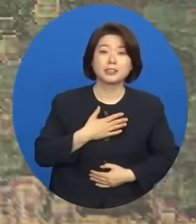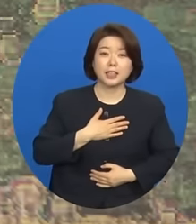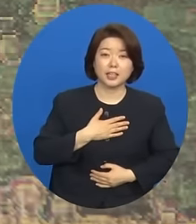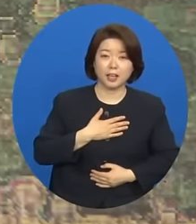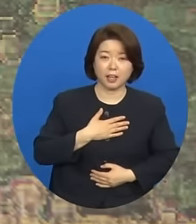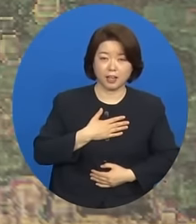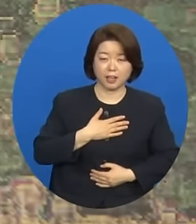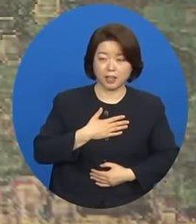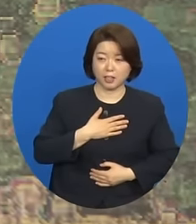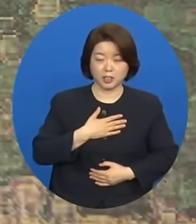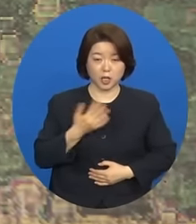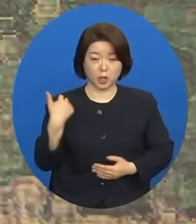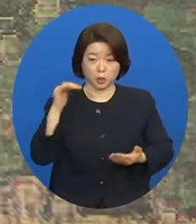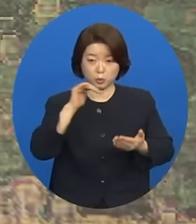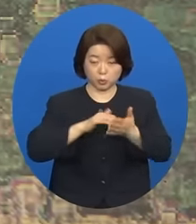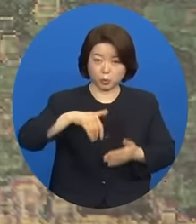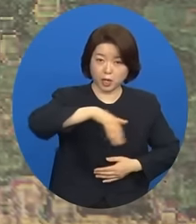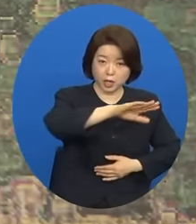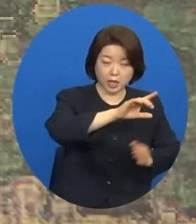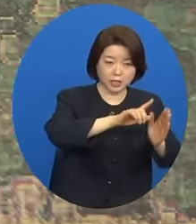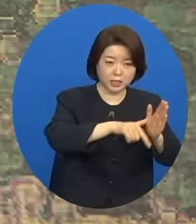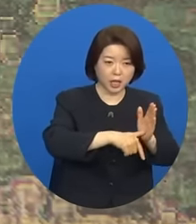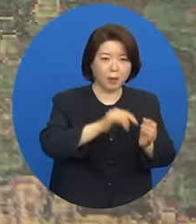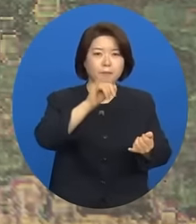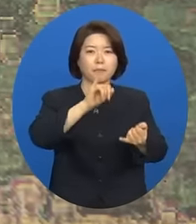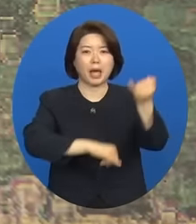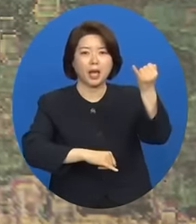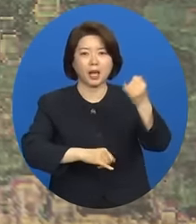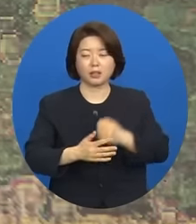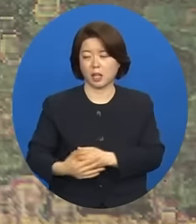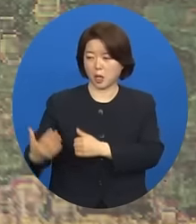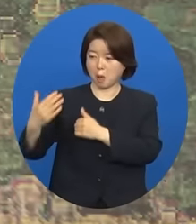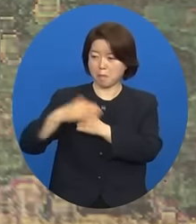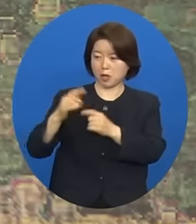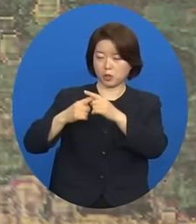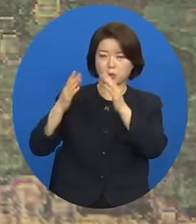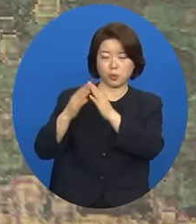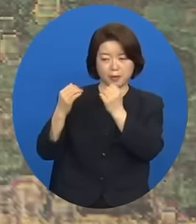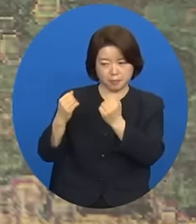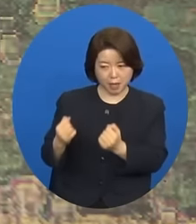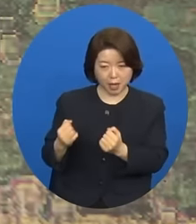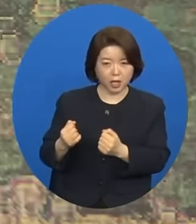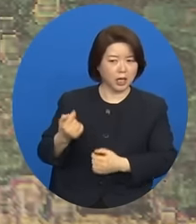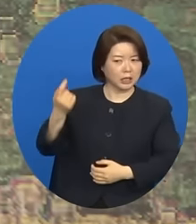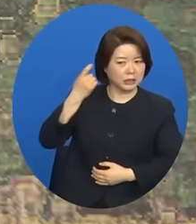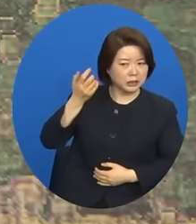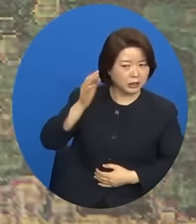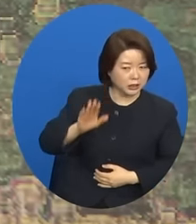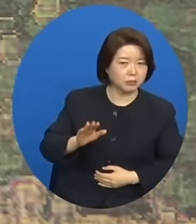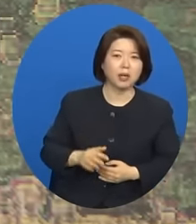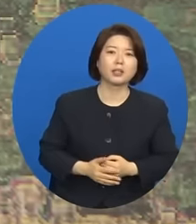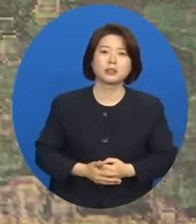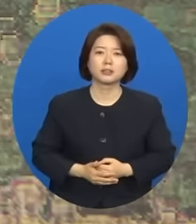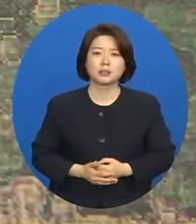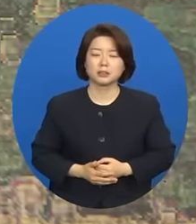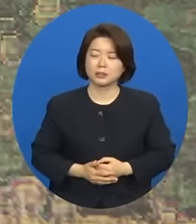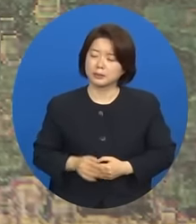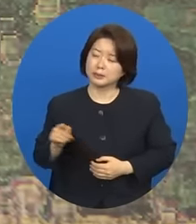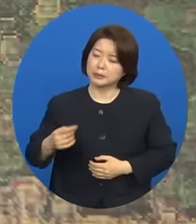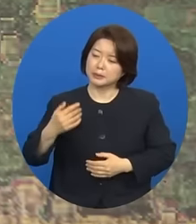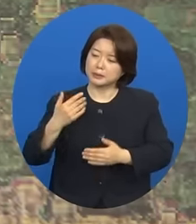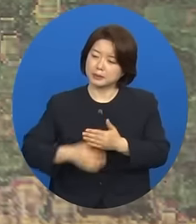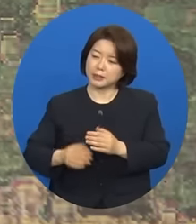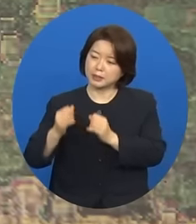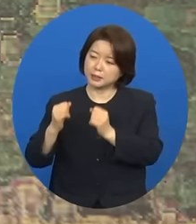될 타이밍을 놓쳤고 제가 맡게 된 교회 때문에 있게 된 것을 뭐 듣긴 하셨지만 계속 남게 된 거에